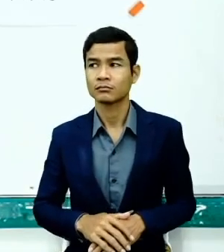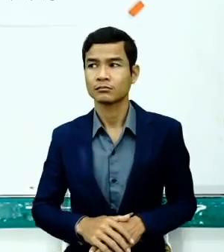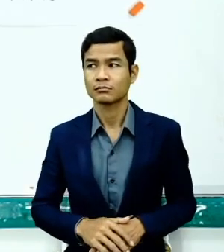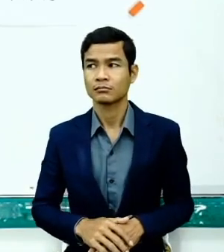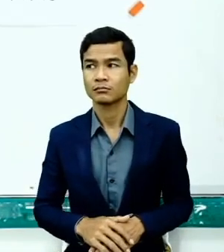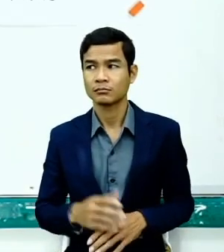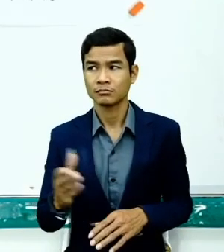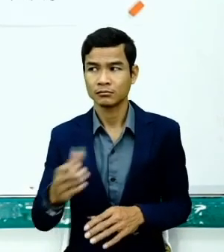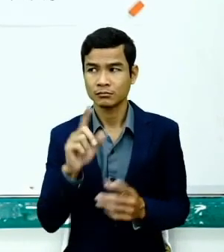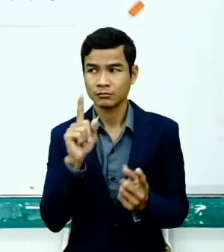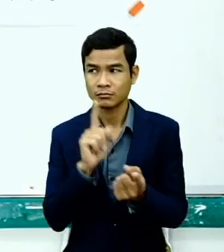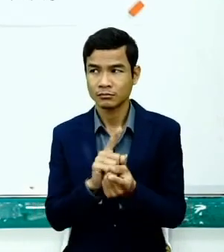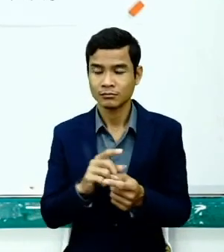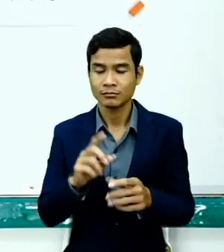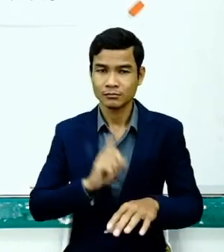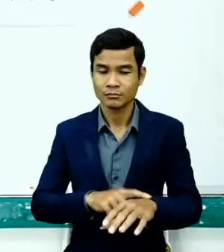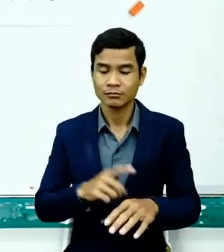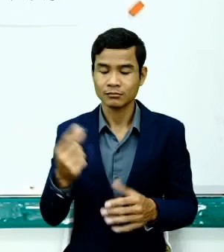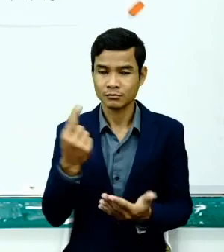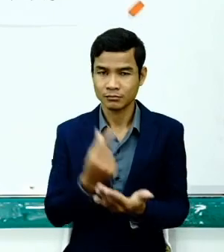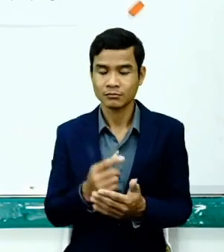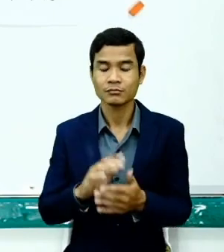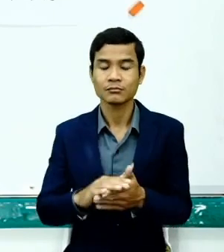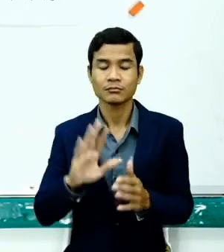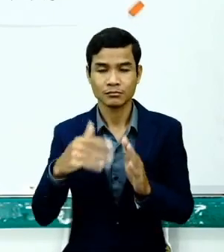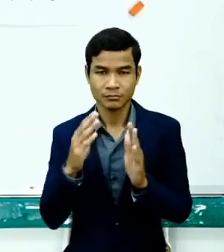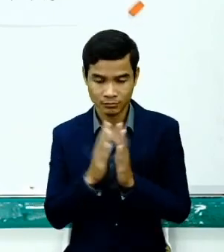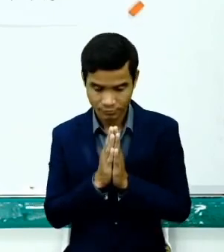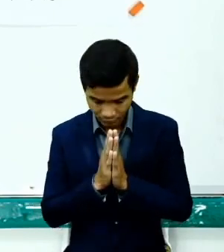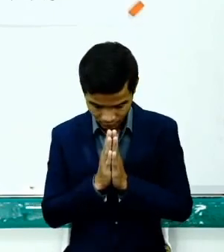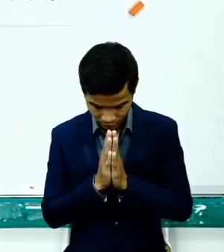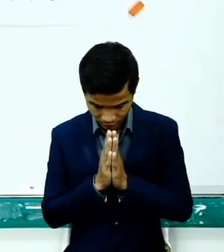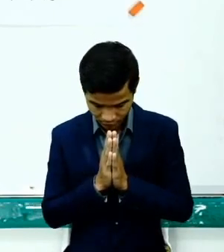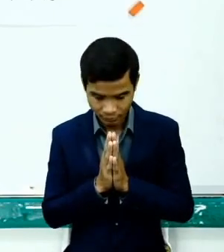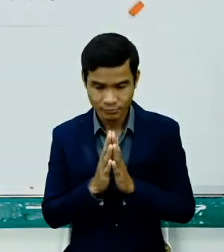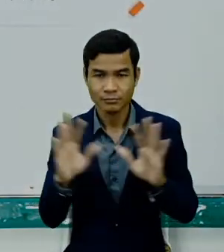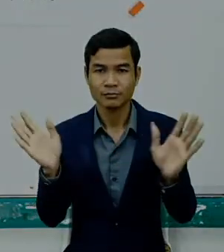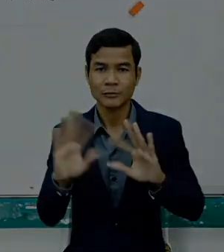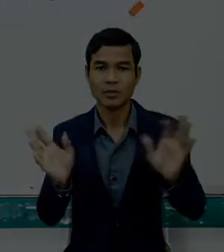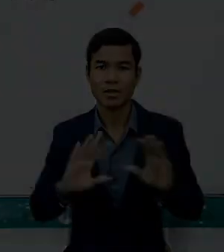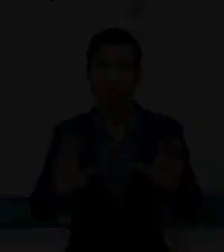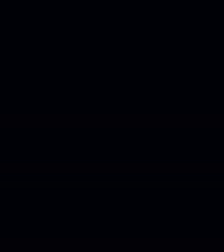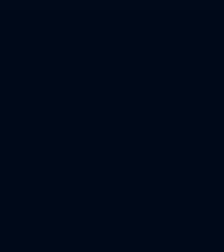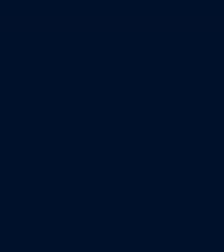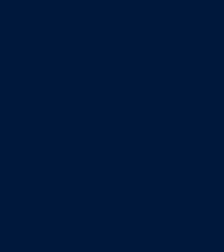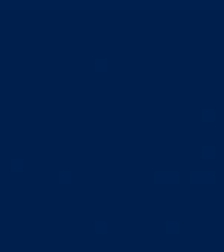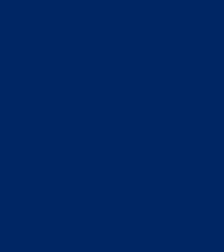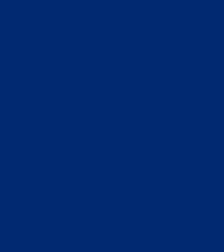ហើយយើងនឹងជួបគ្នានៅពេលវេលានឹងម៉ោងដដែលចាសូមអរគុណសូមជម្រាបលា